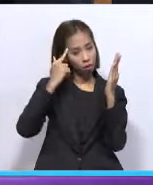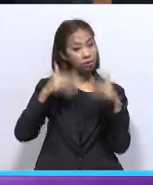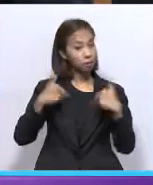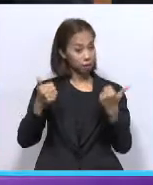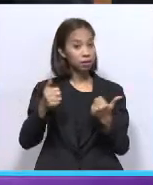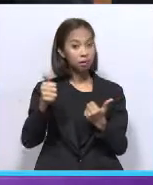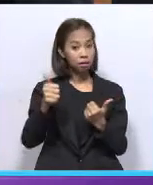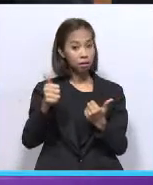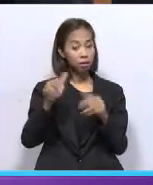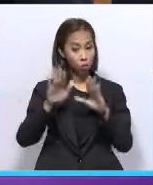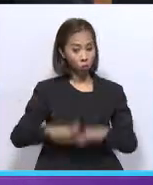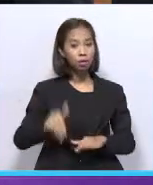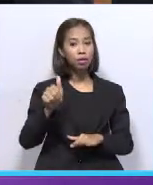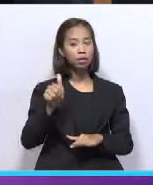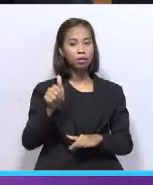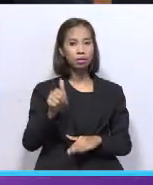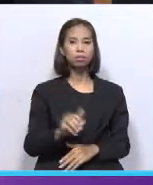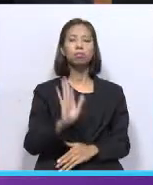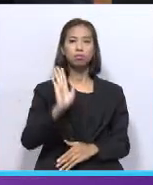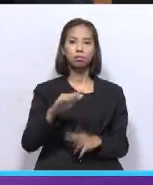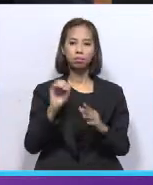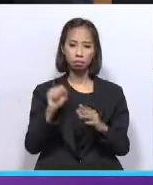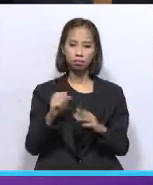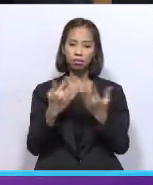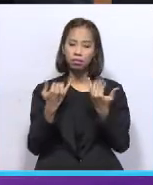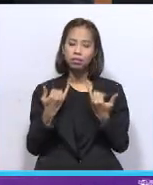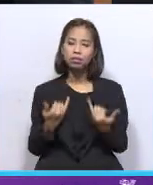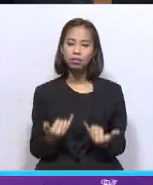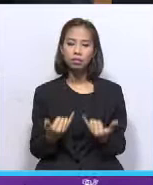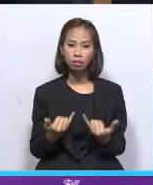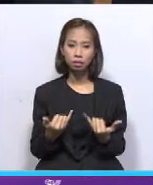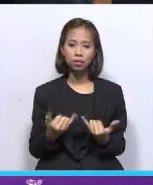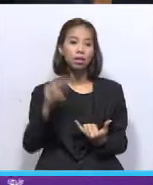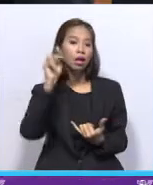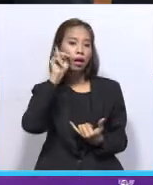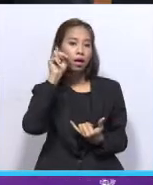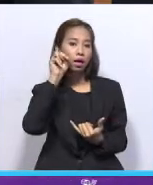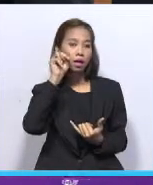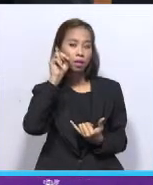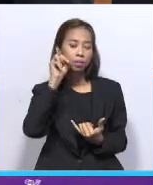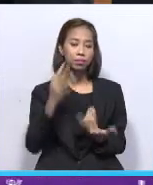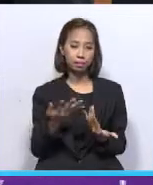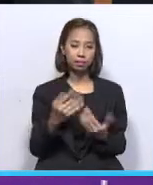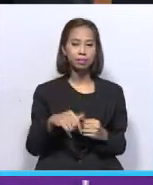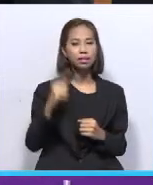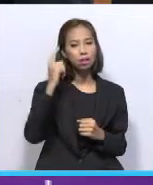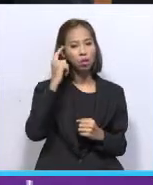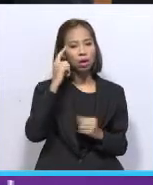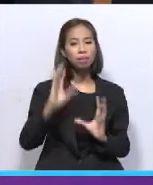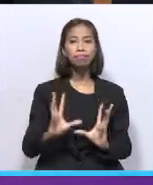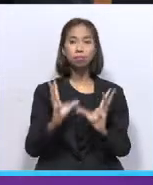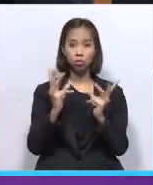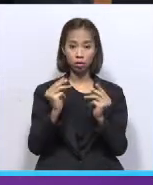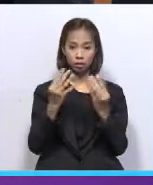แล้ว ครับก็ในสถานการณ์ปัจจุบันเนี่ยถือว่าคลี่คลายเข้าสู่ภาวะปกติเกือบหมดแล้วแต่อย่างไรก็ต